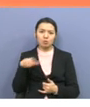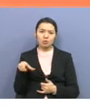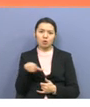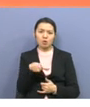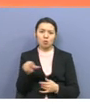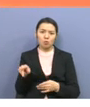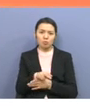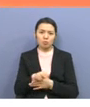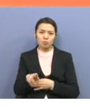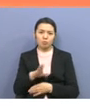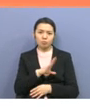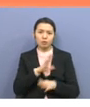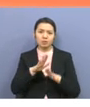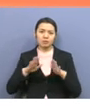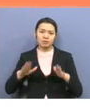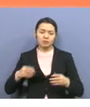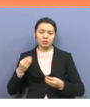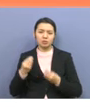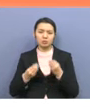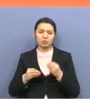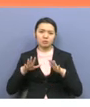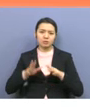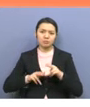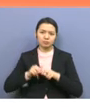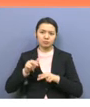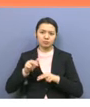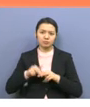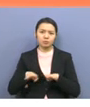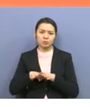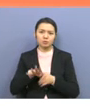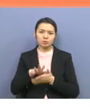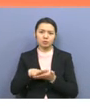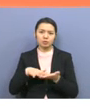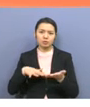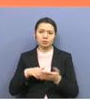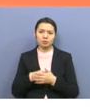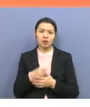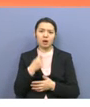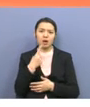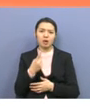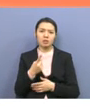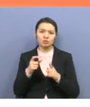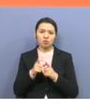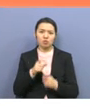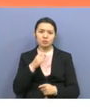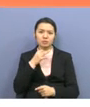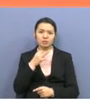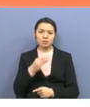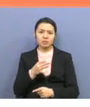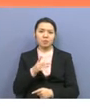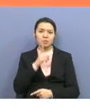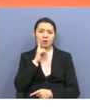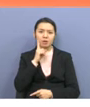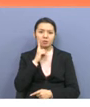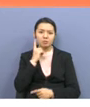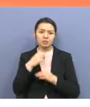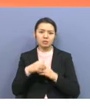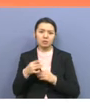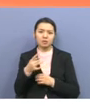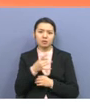жөнделіп, балалар ойын алаңының құрылысы жалғасуда. Бір ауыз сөзбен айтқанда, жастар шағын